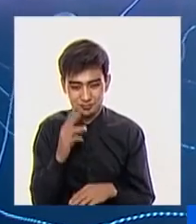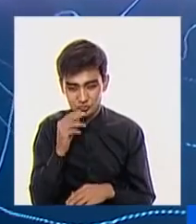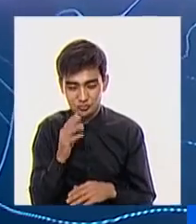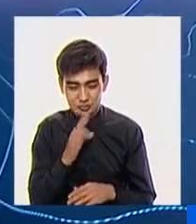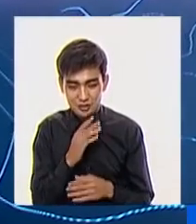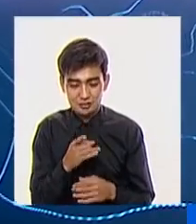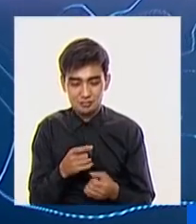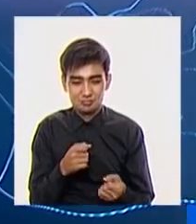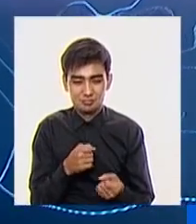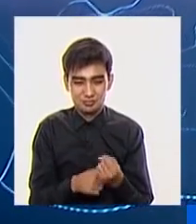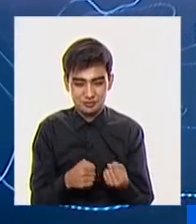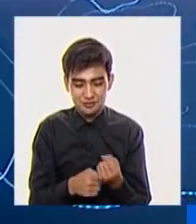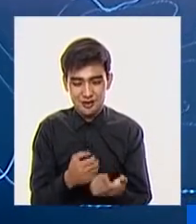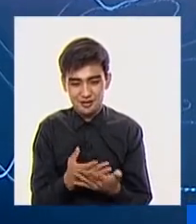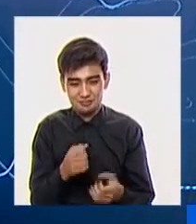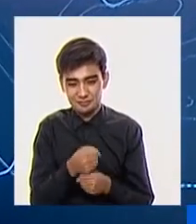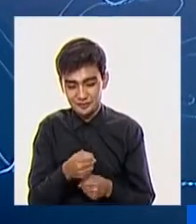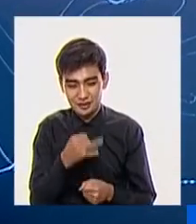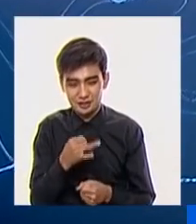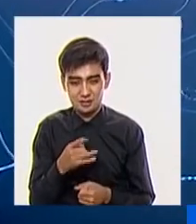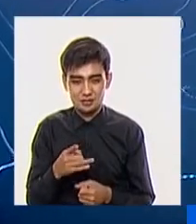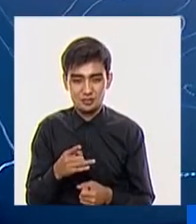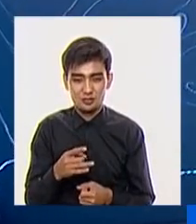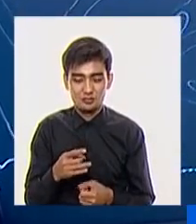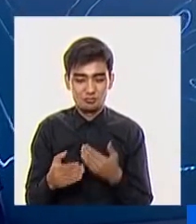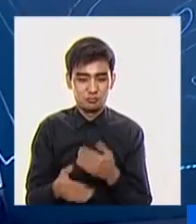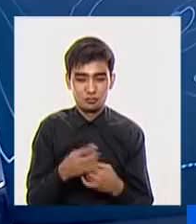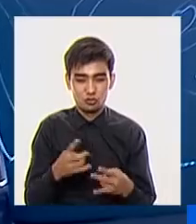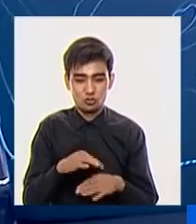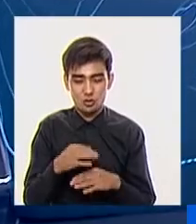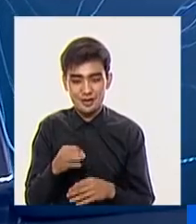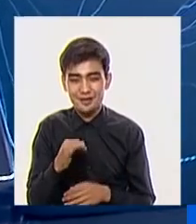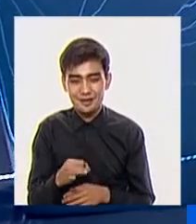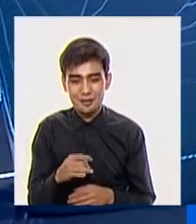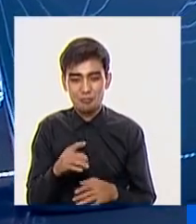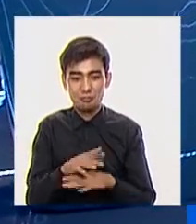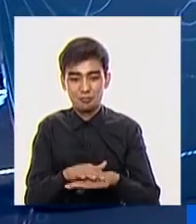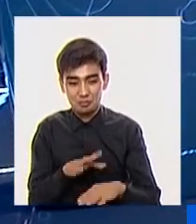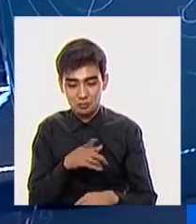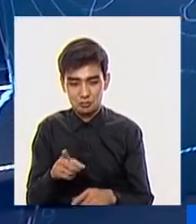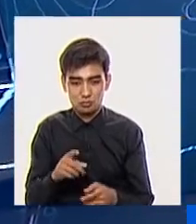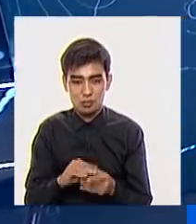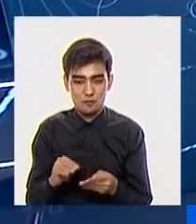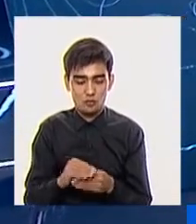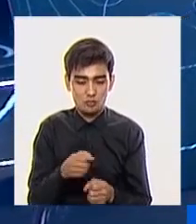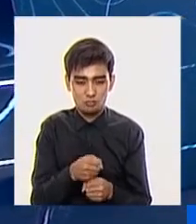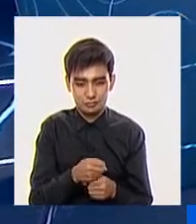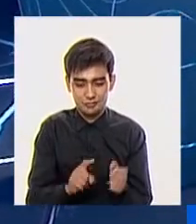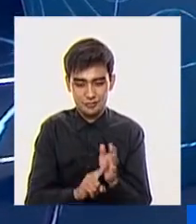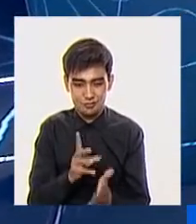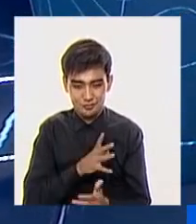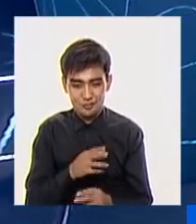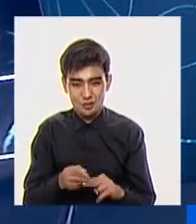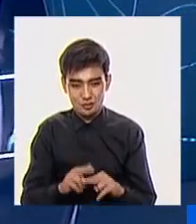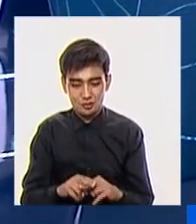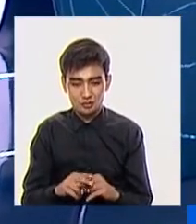внутренних дел. Сейчас больше половины расследований по таким делам прекращаются именно из-за прощения обидчика. Как к этой инициативе